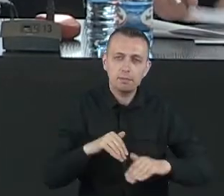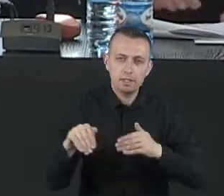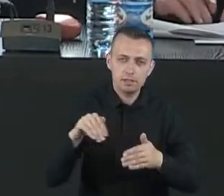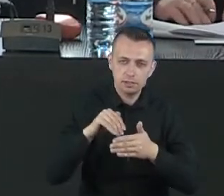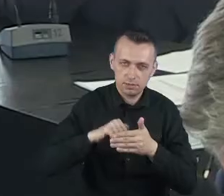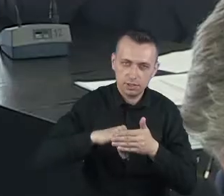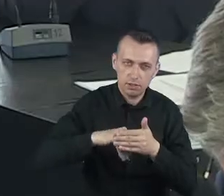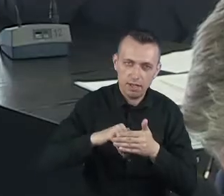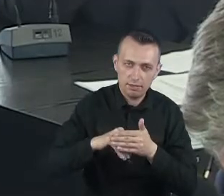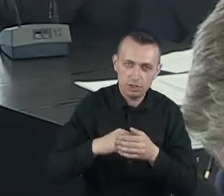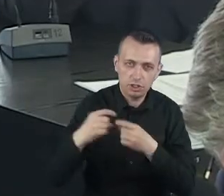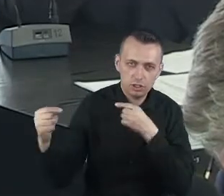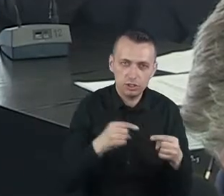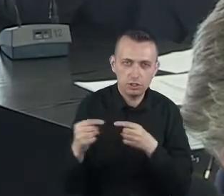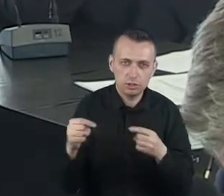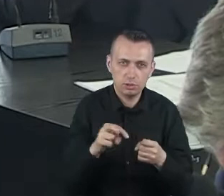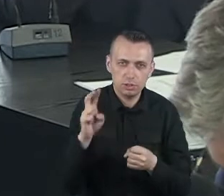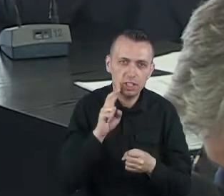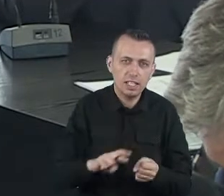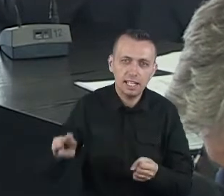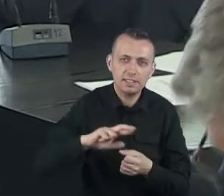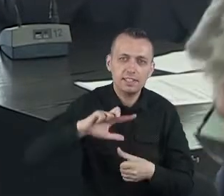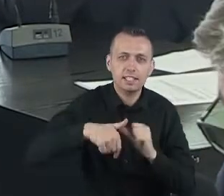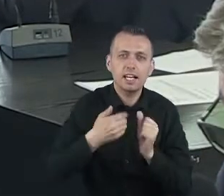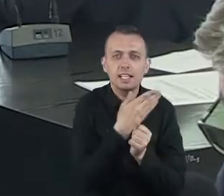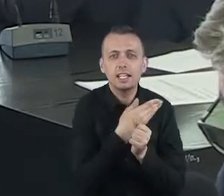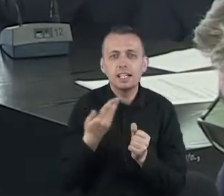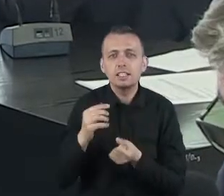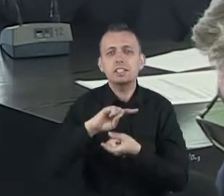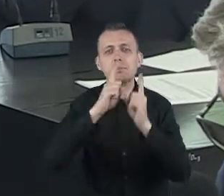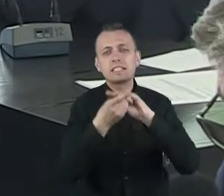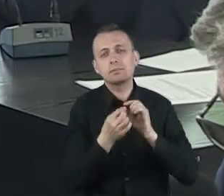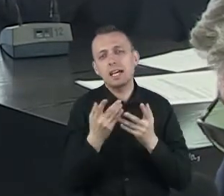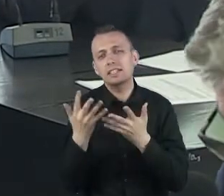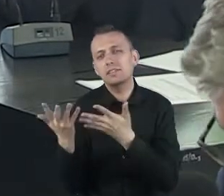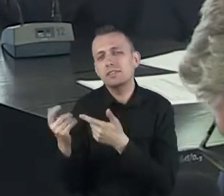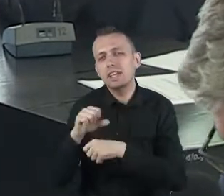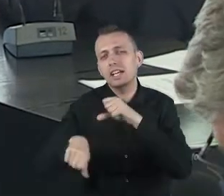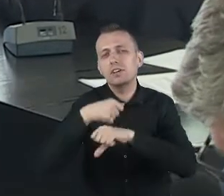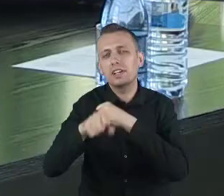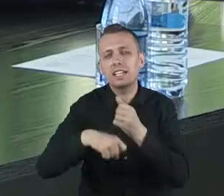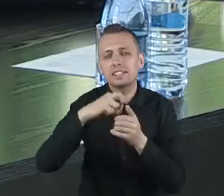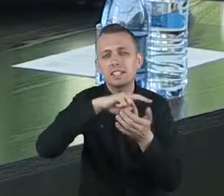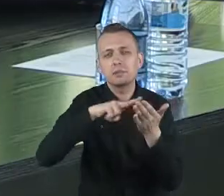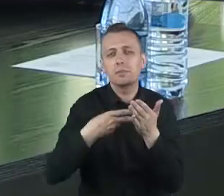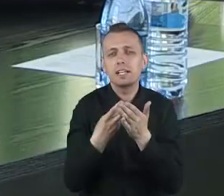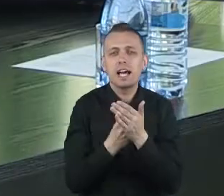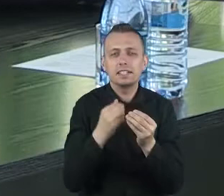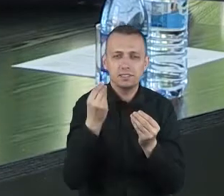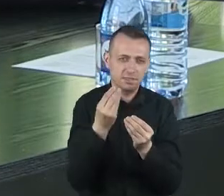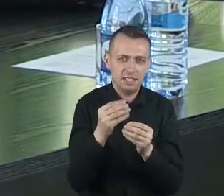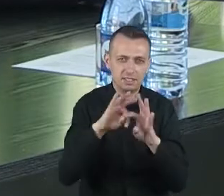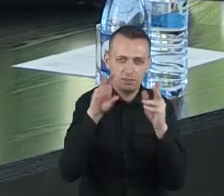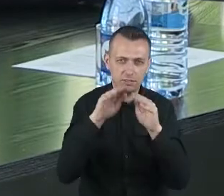powiecie. Pomimo dyskusji radnych, ostatecznie Rada Powiatu nie podjęła uchwały o zmianie wieloletniej prognozy finansowej. 9 radnych było